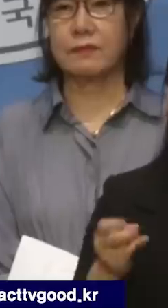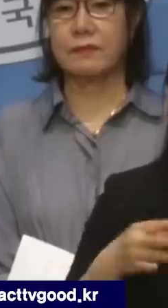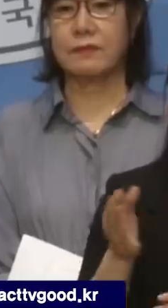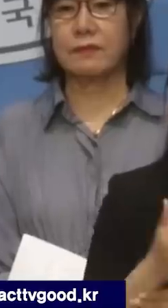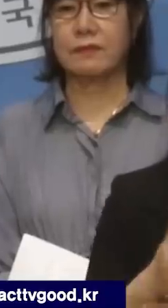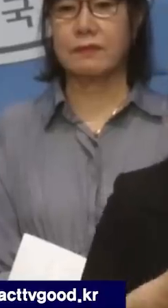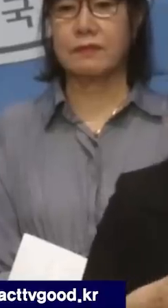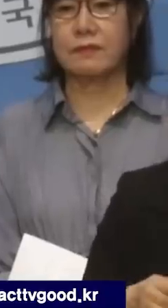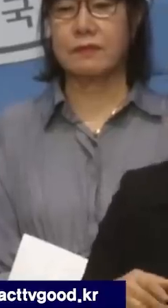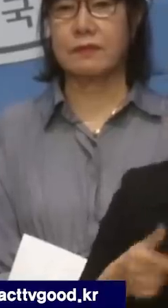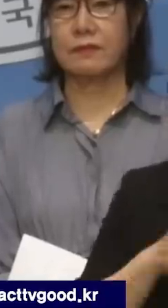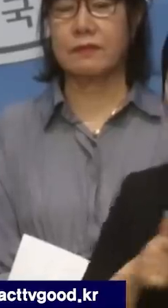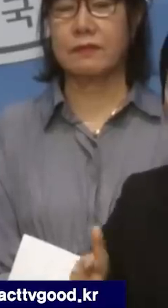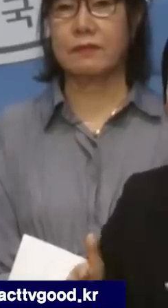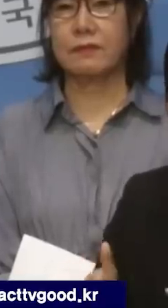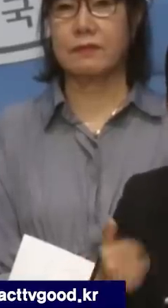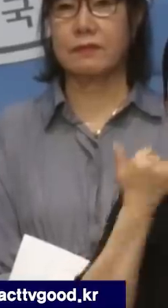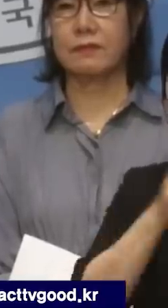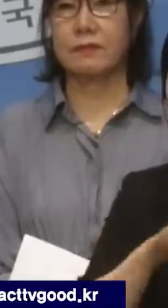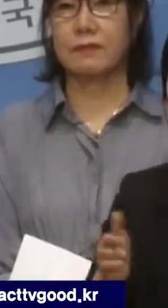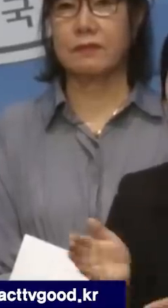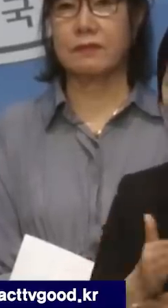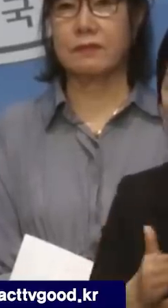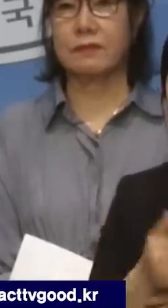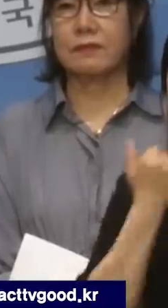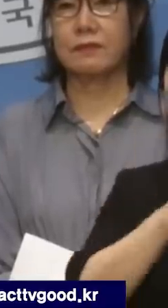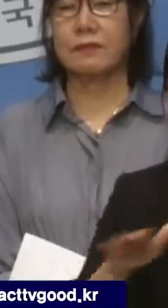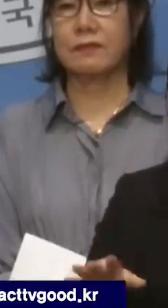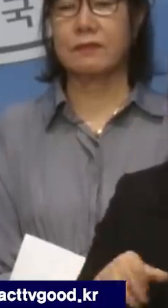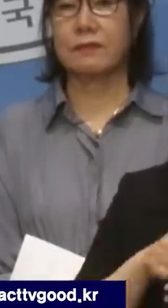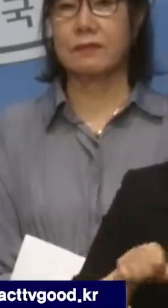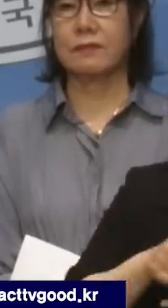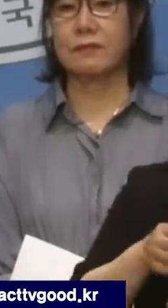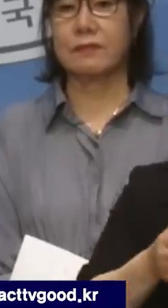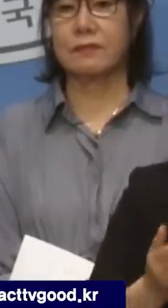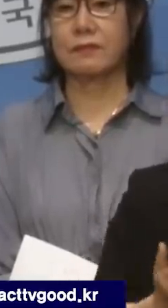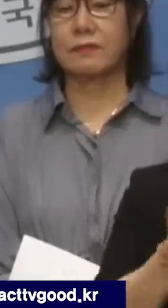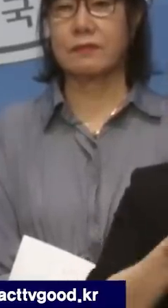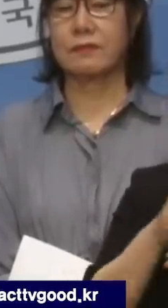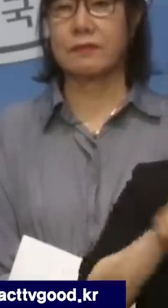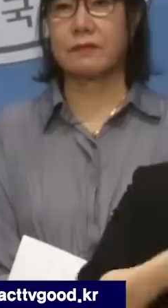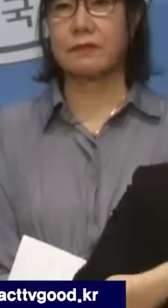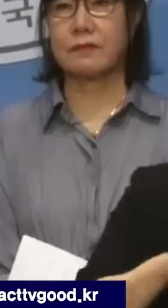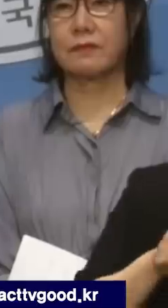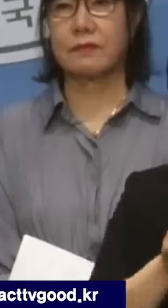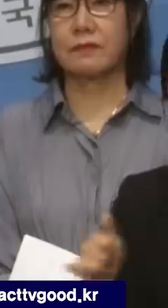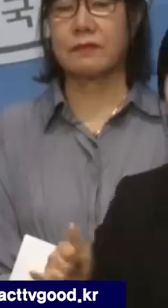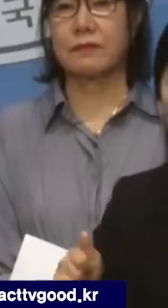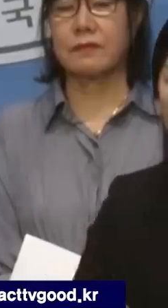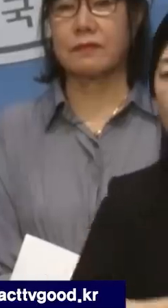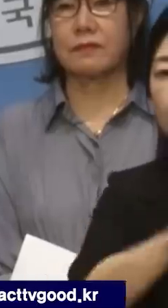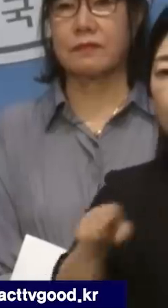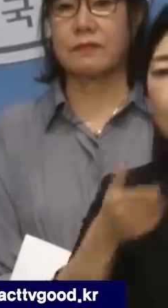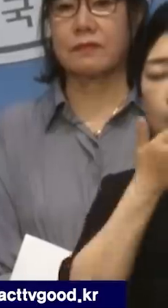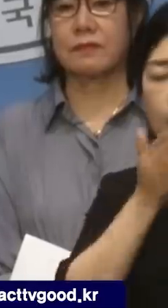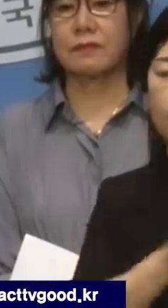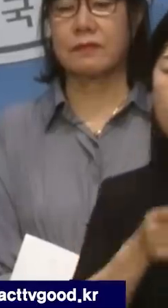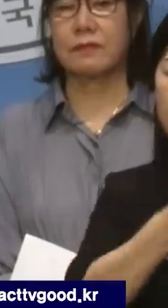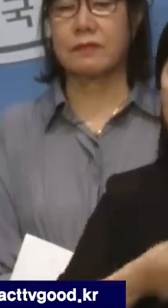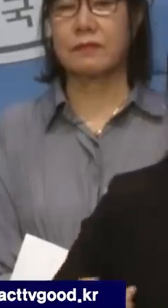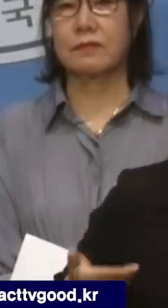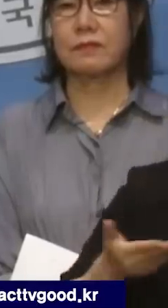어민, 수산업, 수산시장 상인 여러분들을 비롯한 소상공인과 자영업자 여러분께 전가되고